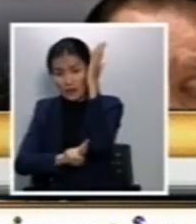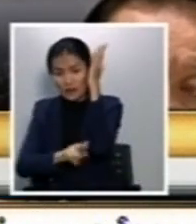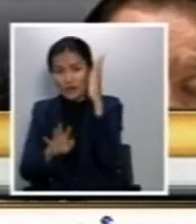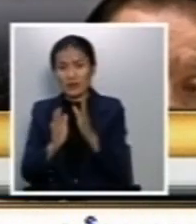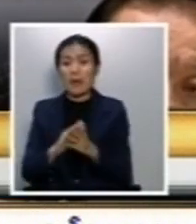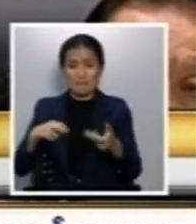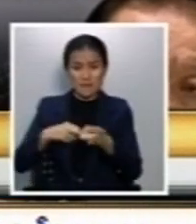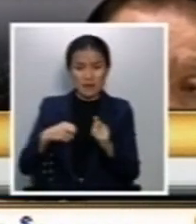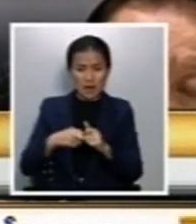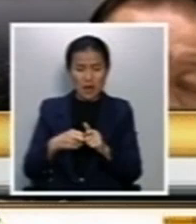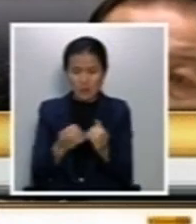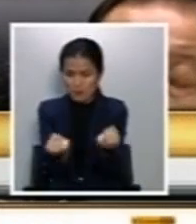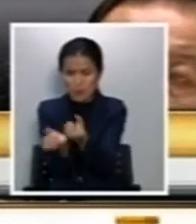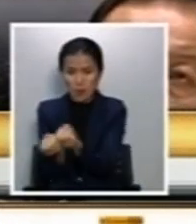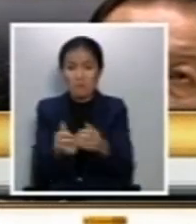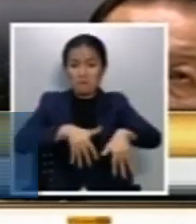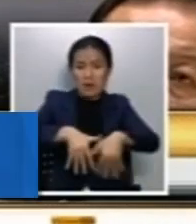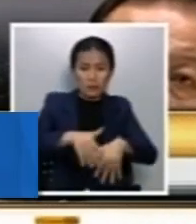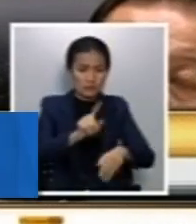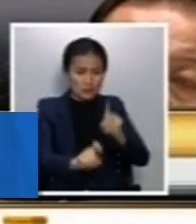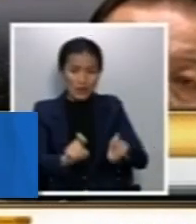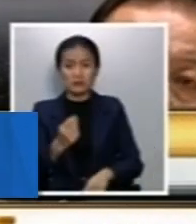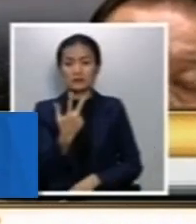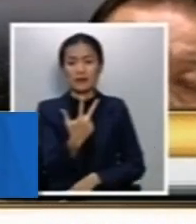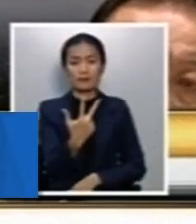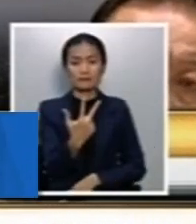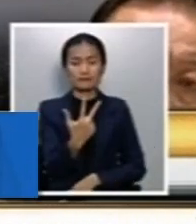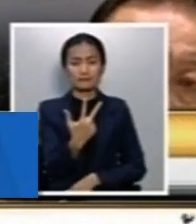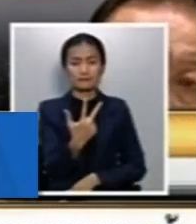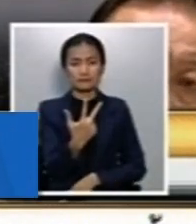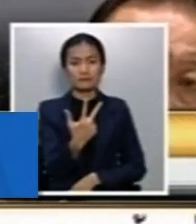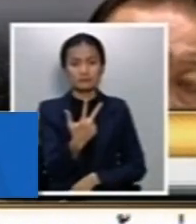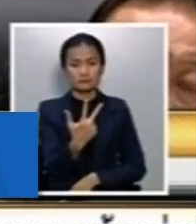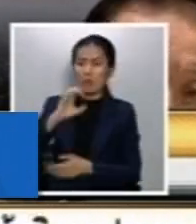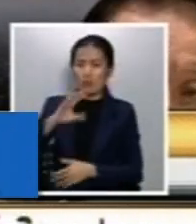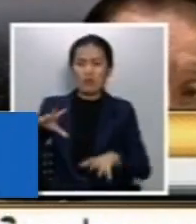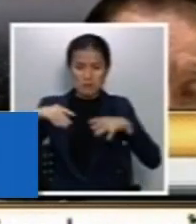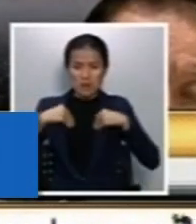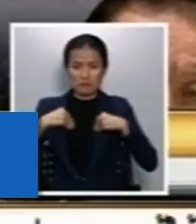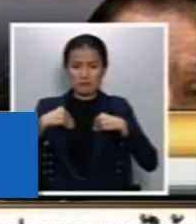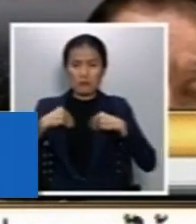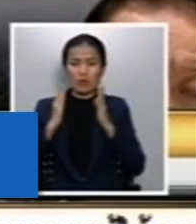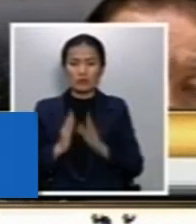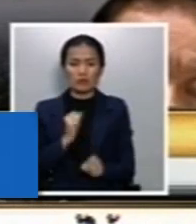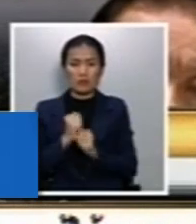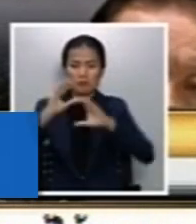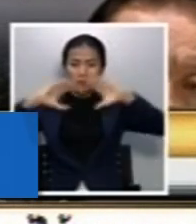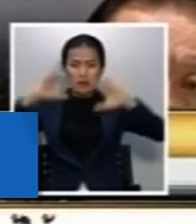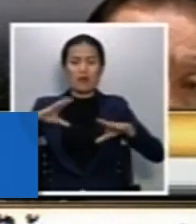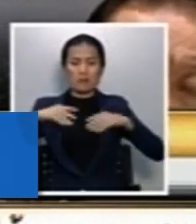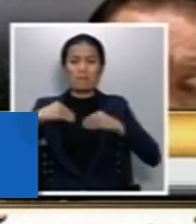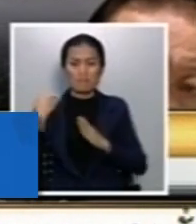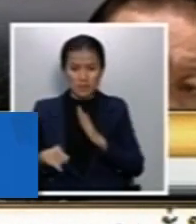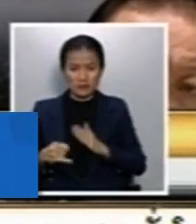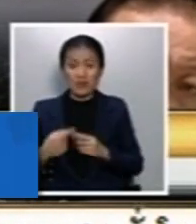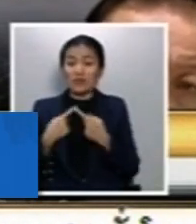ริสุทธิ์ได้เสียชีวิต3ท่านจากการกระทำของเจ้าหน้าที่รัฐกระบวนการที่มีการตรวจสอบจนถึงวันนี้